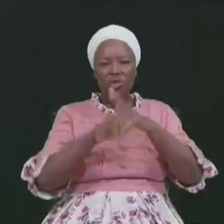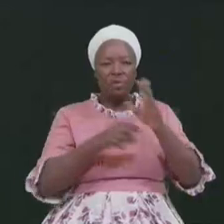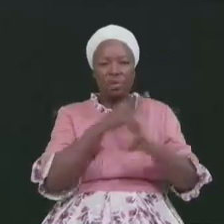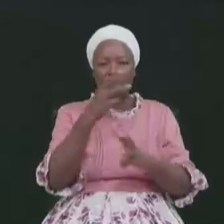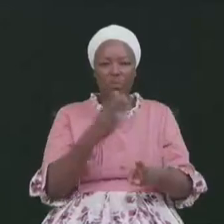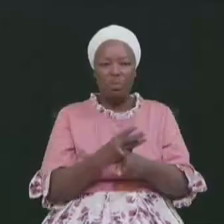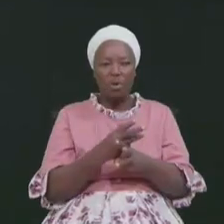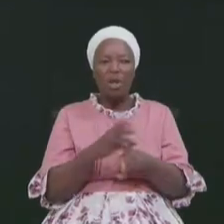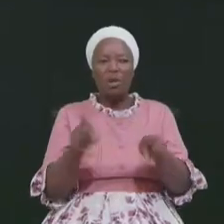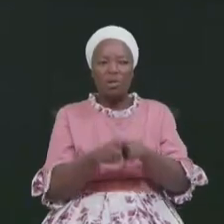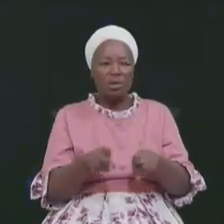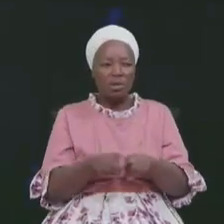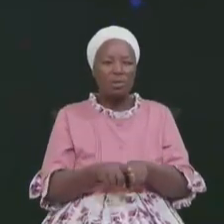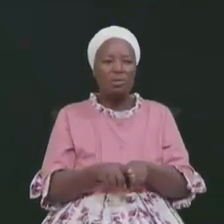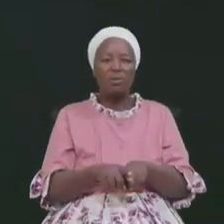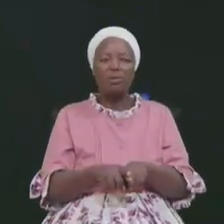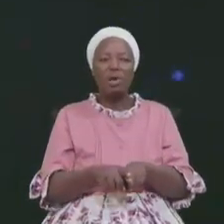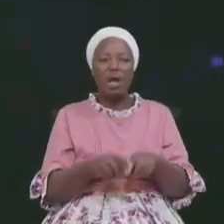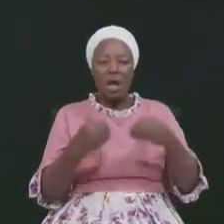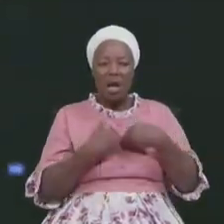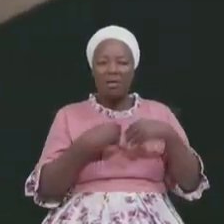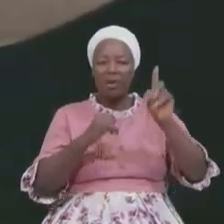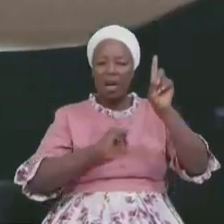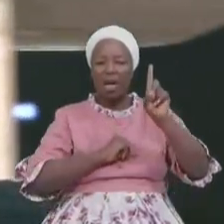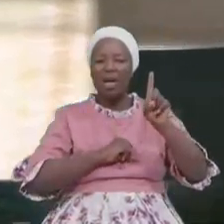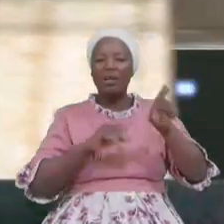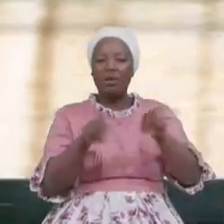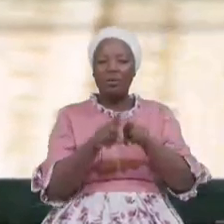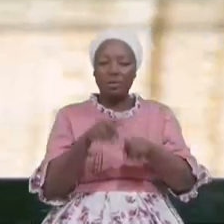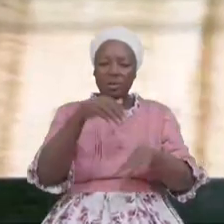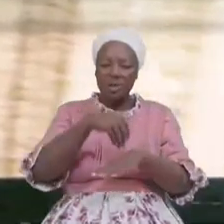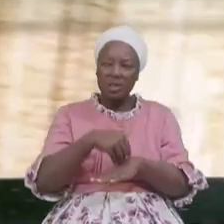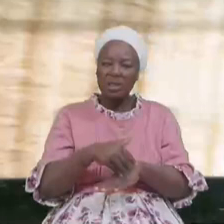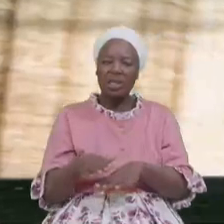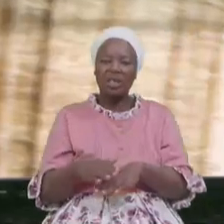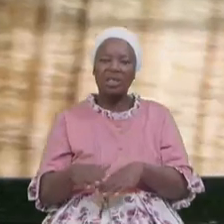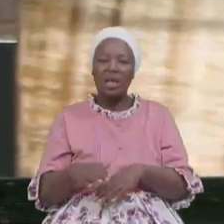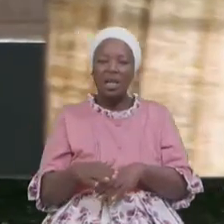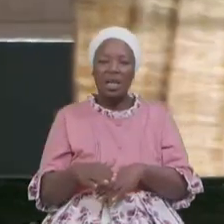je les ai aussi envoyés dans le monde.